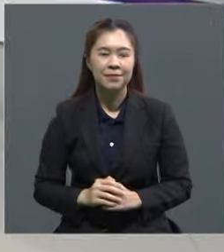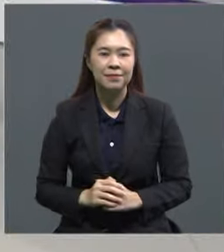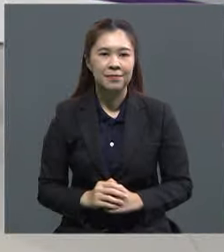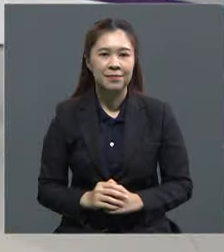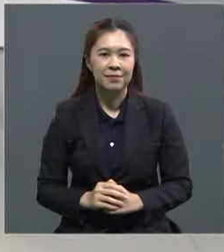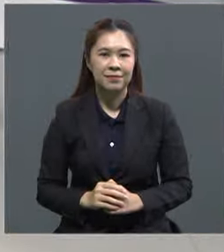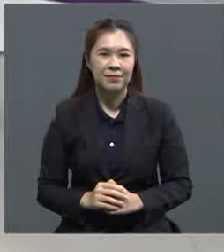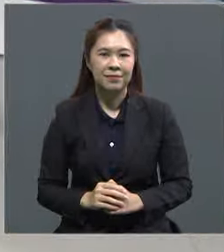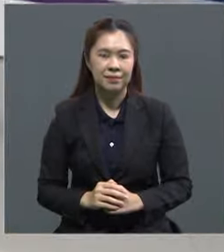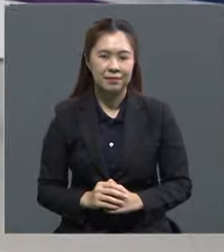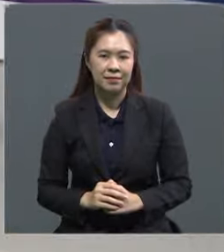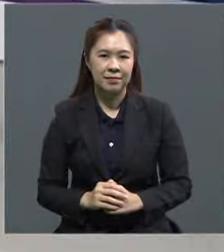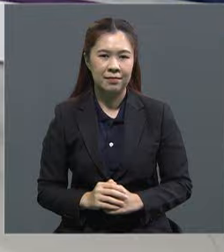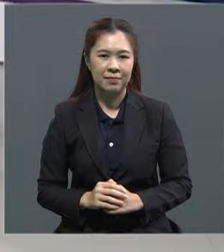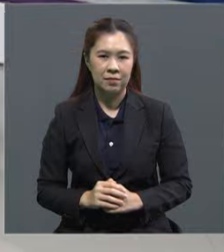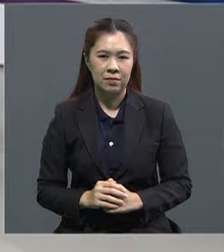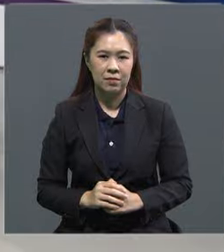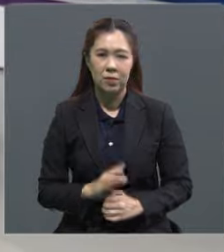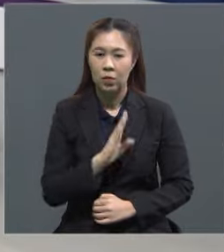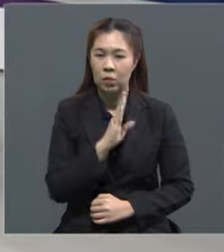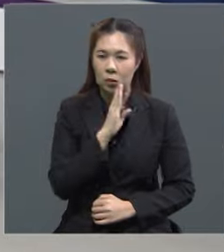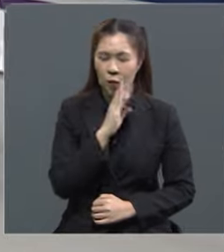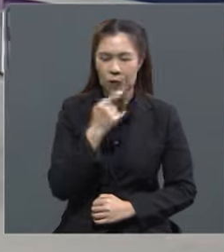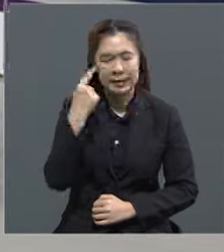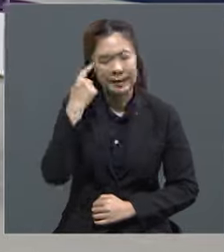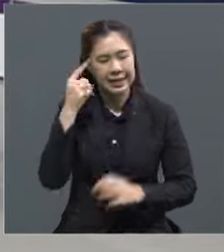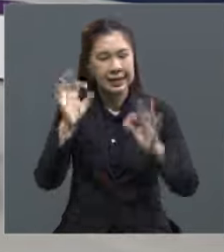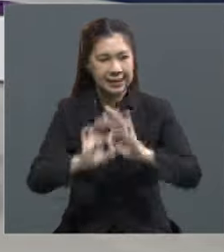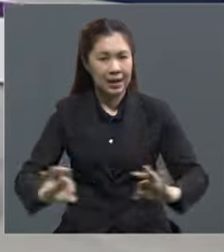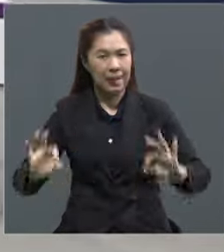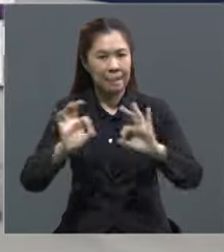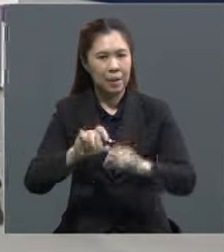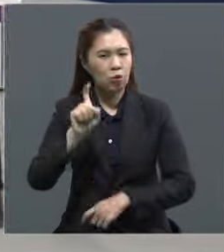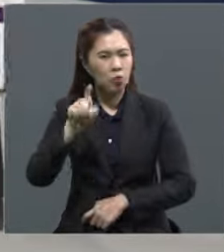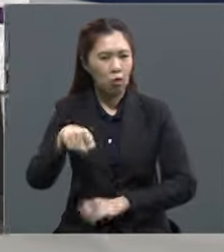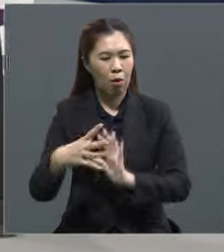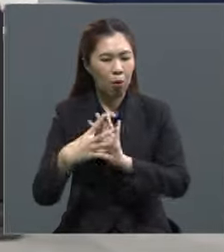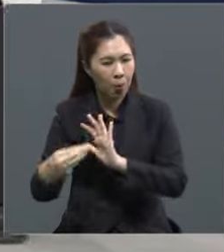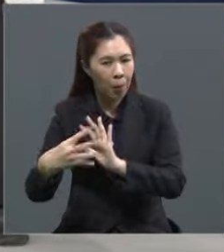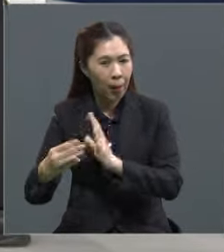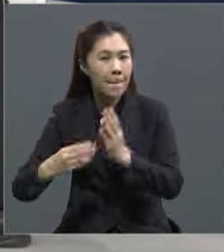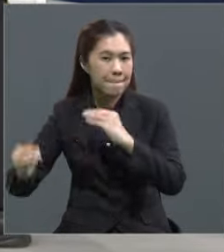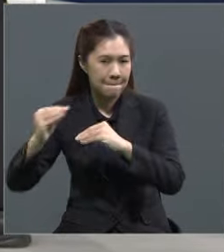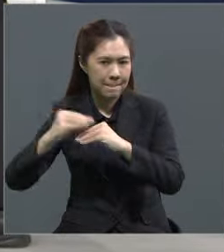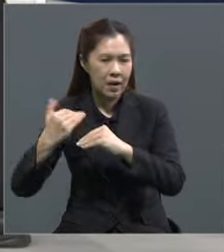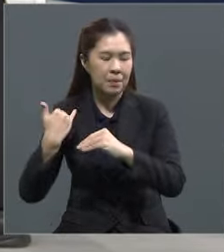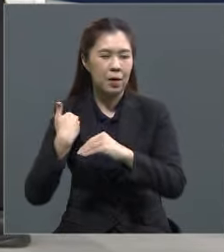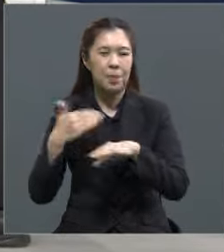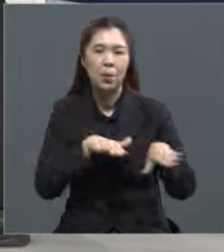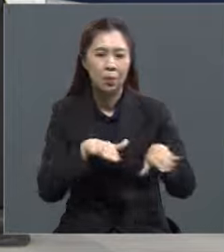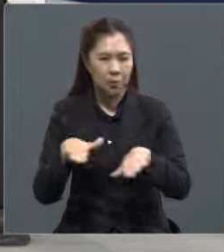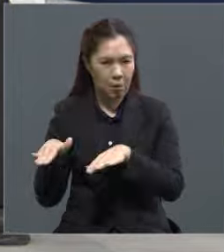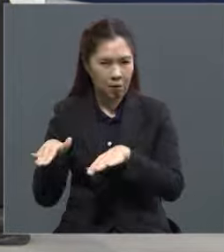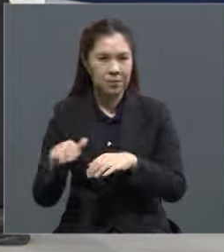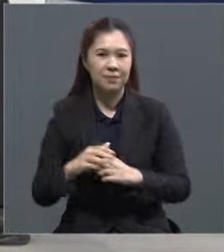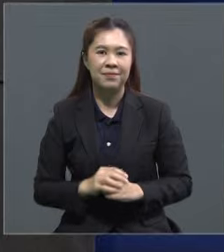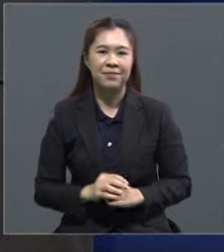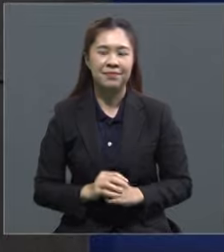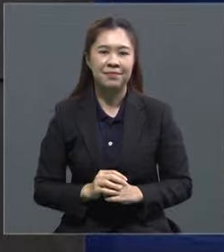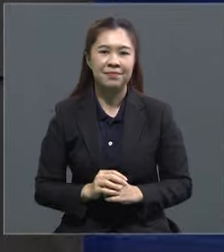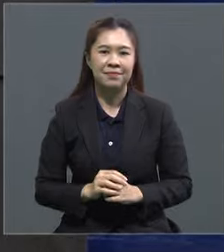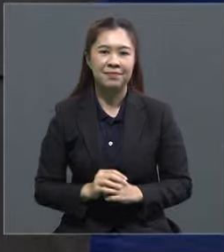ครับแต่อย่างไรก็ตามเนี่ยถ้าสมมุติมีความจำเป็นที่ต้องระบายเพิ่มเนี่ยทางจังหวัดสุโขทัยก็เตรียมพร้อมอยู่แล้วครับไม่ว่าจะ